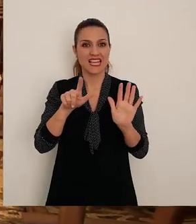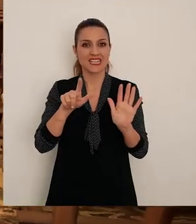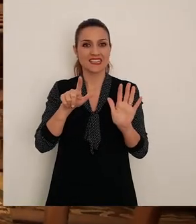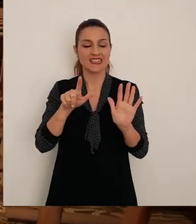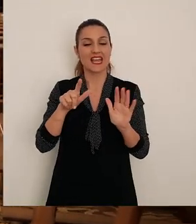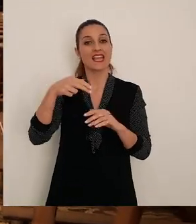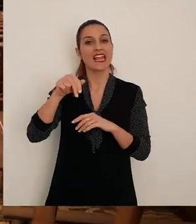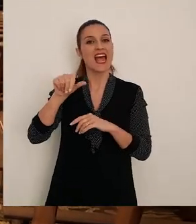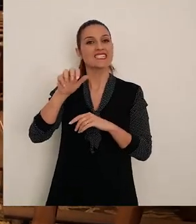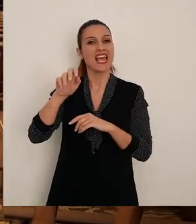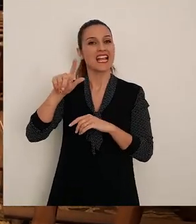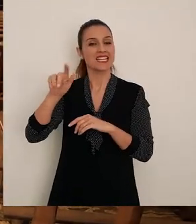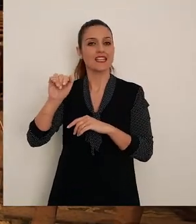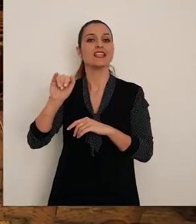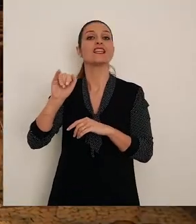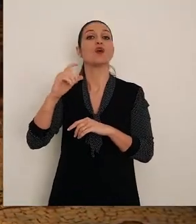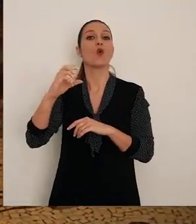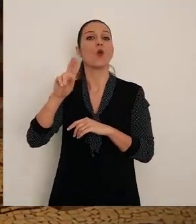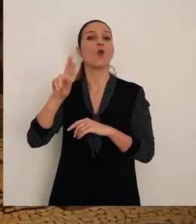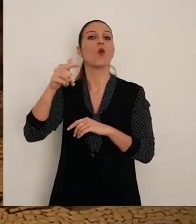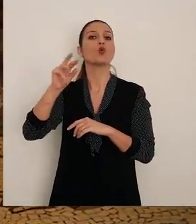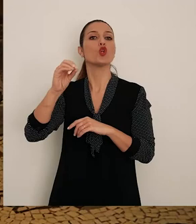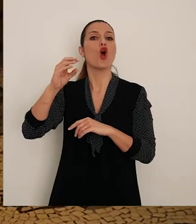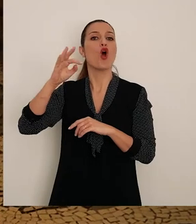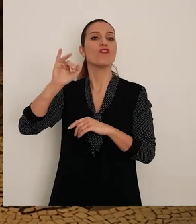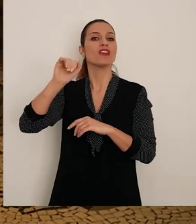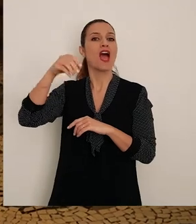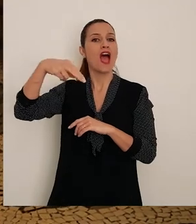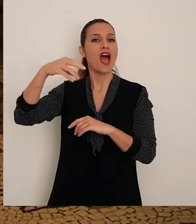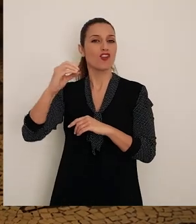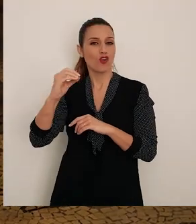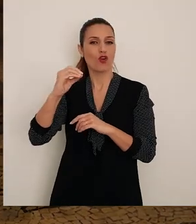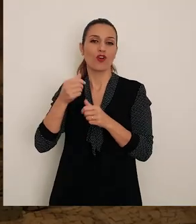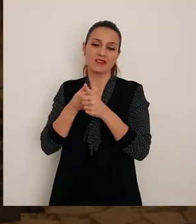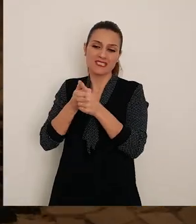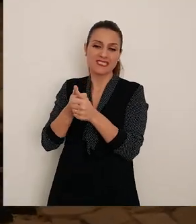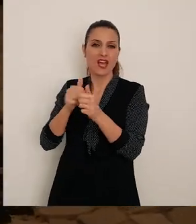Maselli di Cutrofiano sulla falsariga del pregevole mosaico della cattedrale d'Otranto.